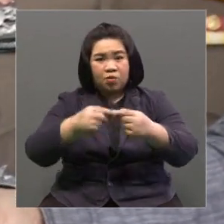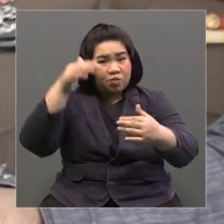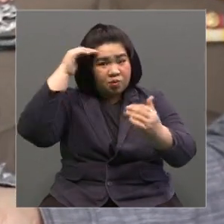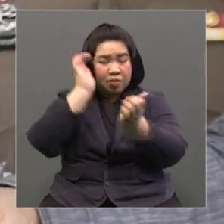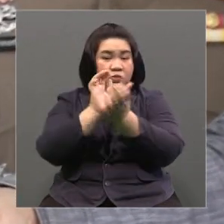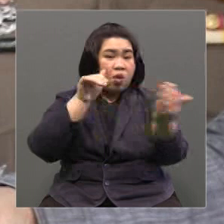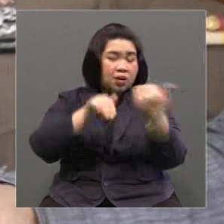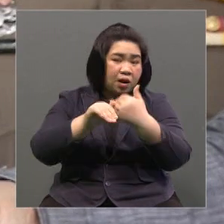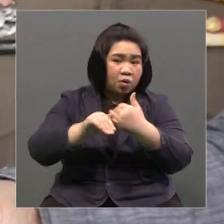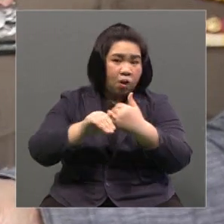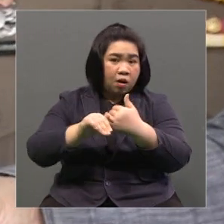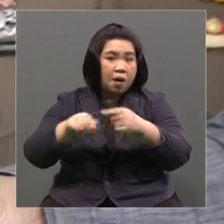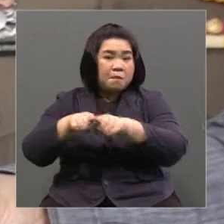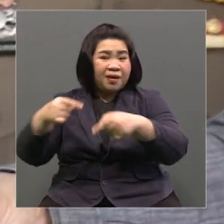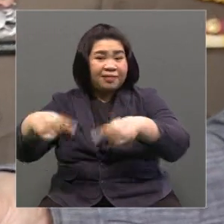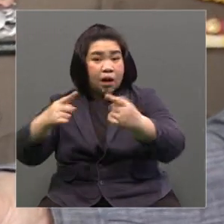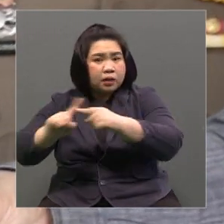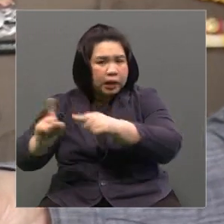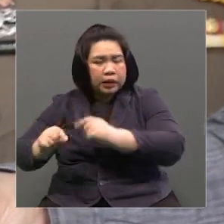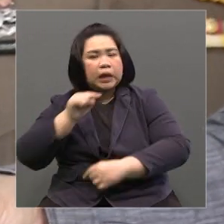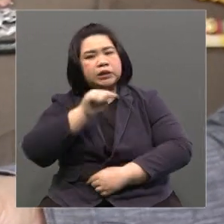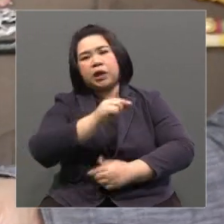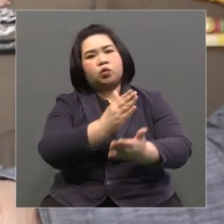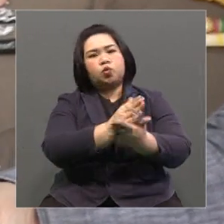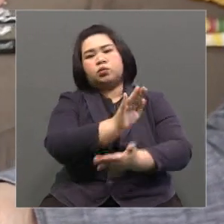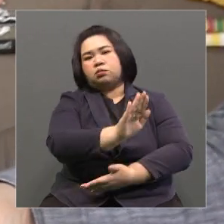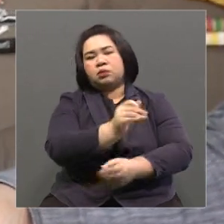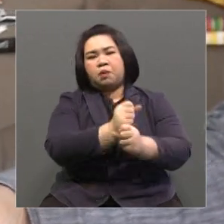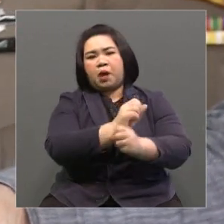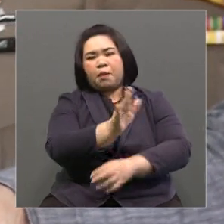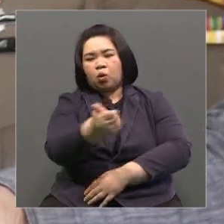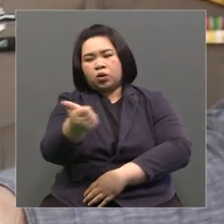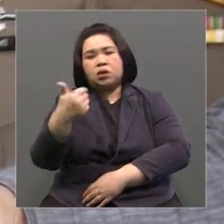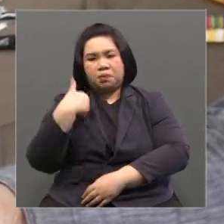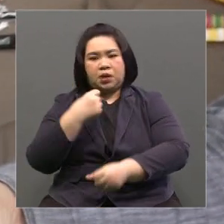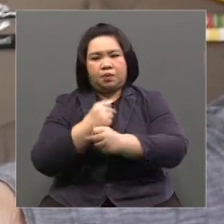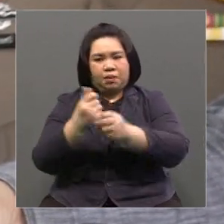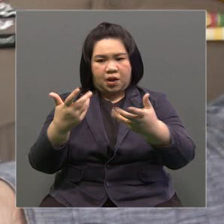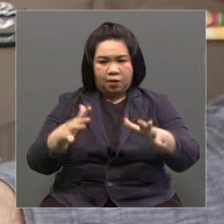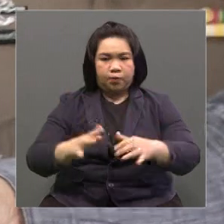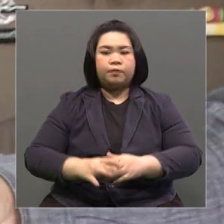หลังสั่งการทางวาจาไปแล้วเพราะว่าเป็นการทำงานที่ซ้ำซ้อนกับหน่วยงานอื่นครับ